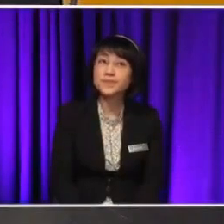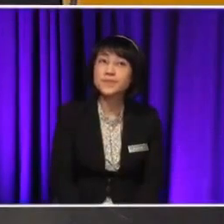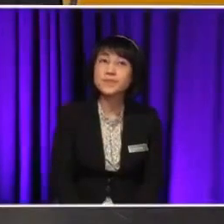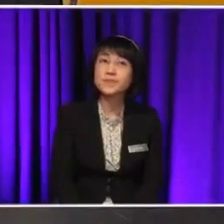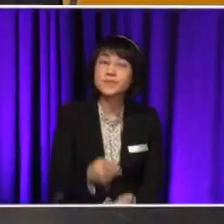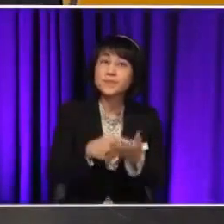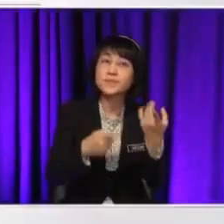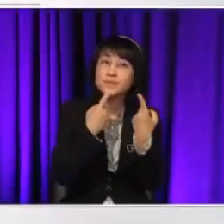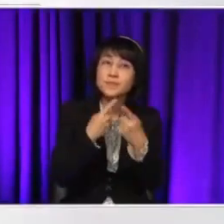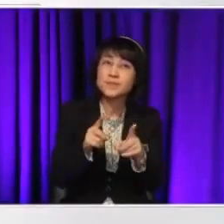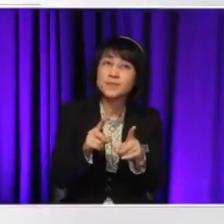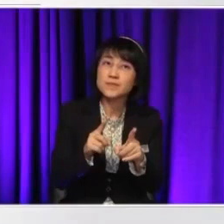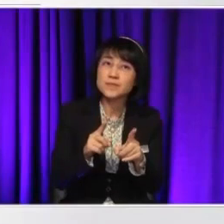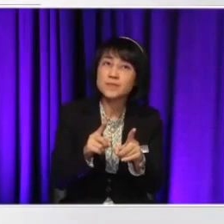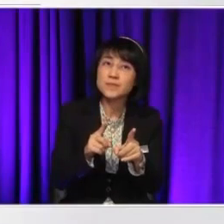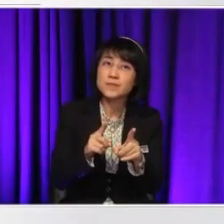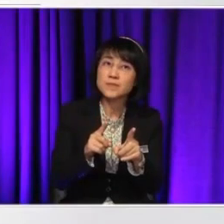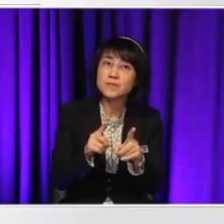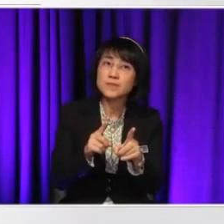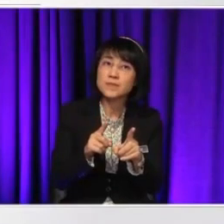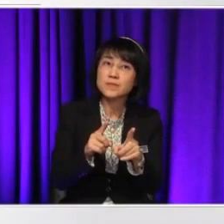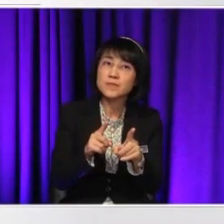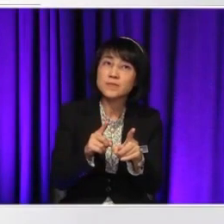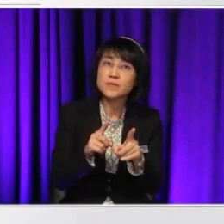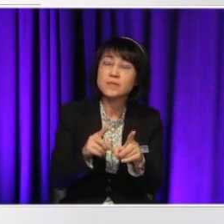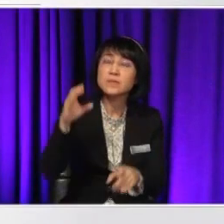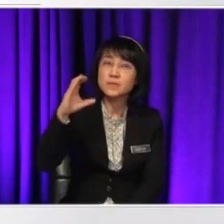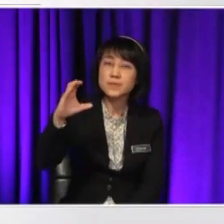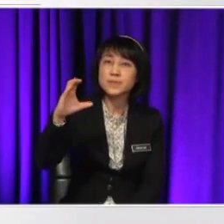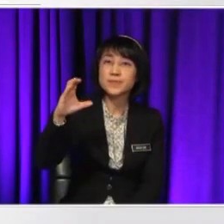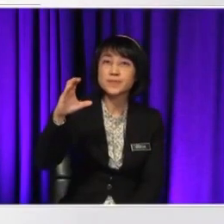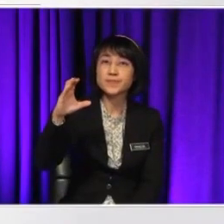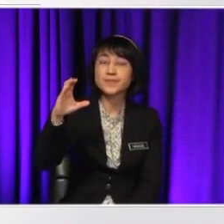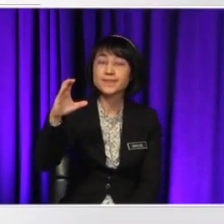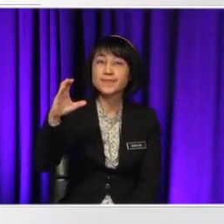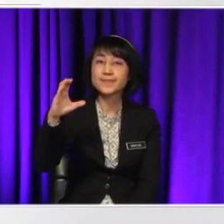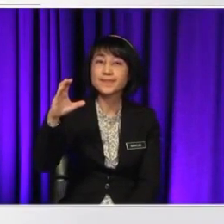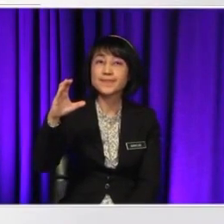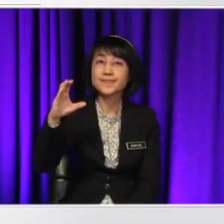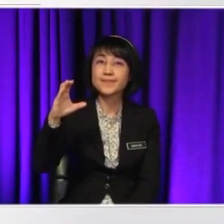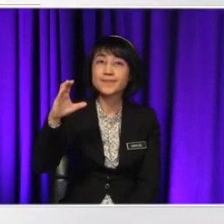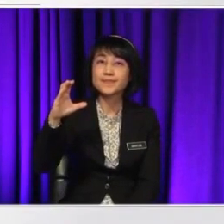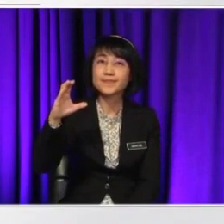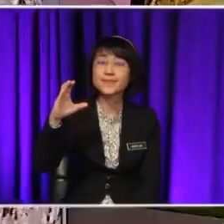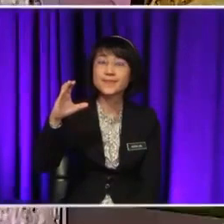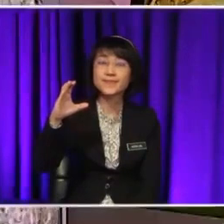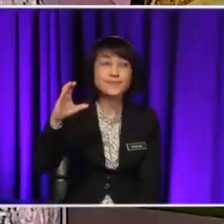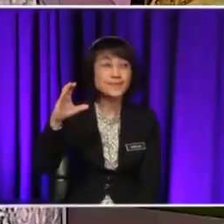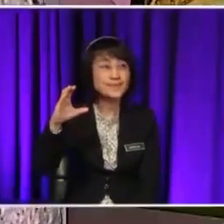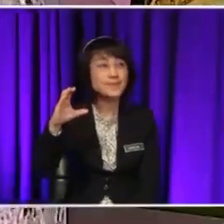Apakah jawapannya? Farid. Okey, tak apa, mungkin dia C. Baik. Okay. Artistik